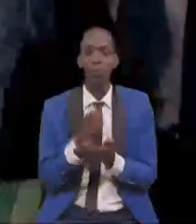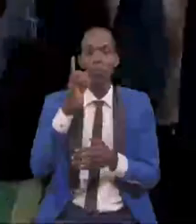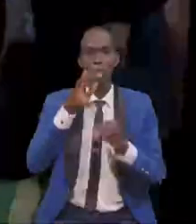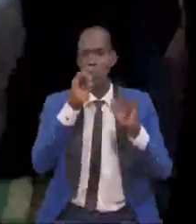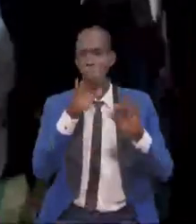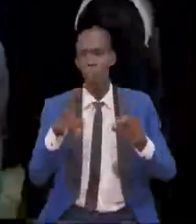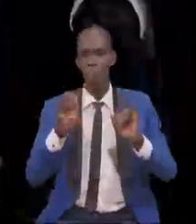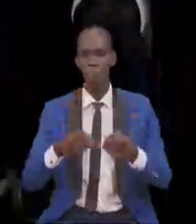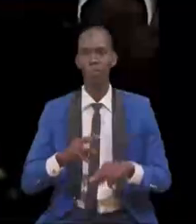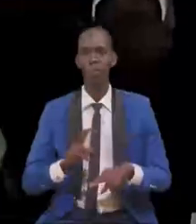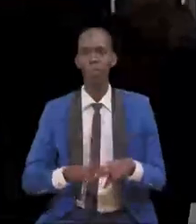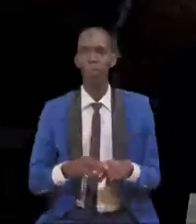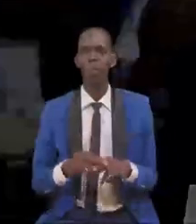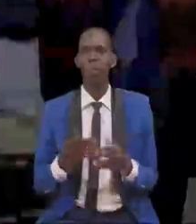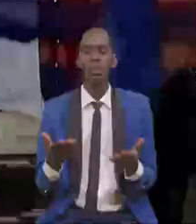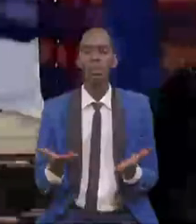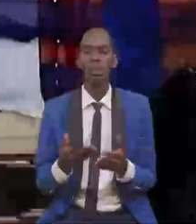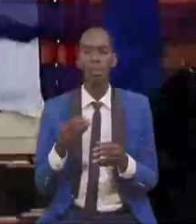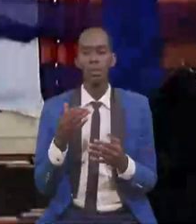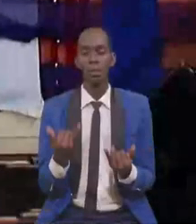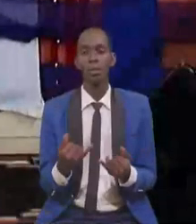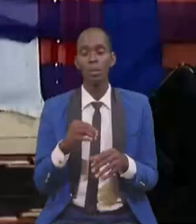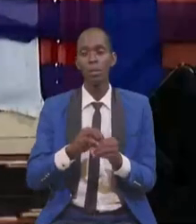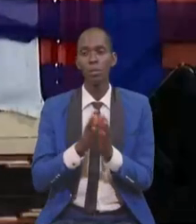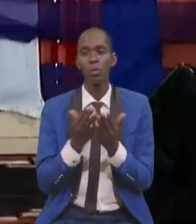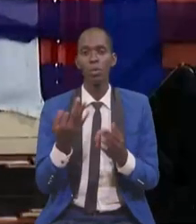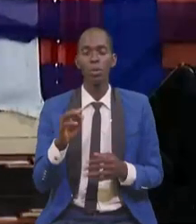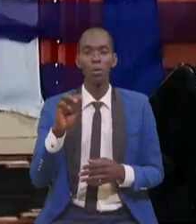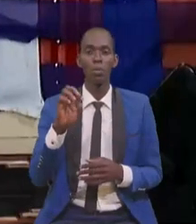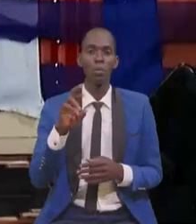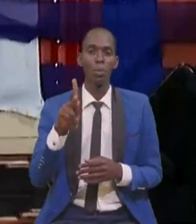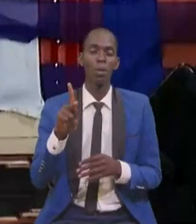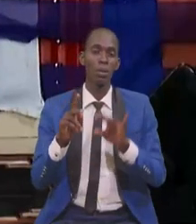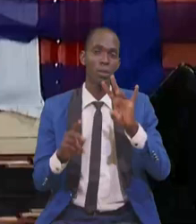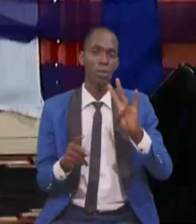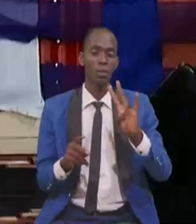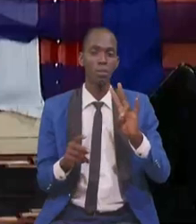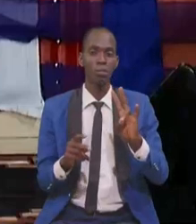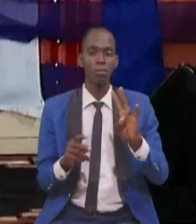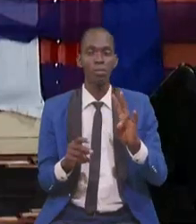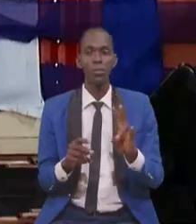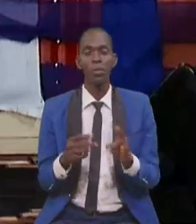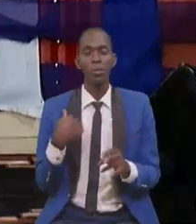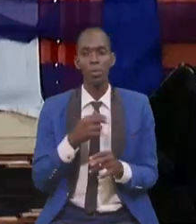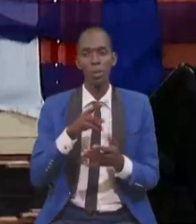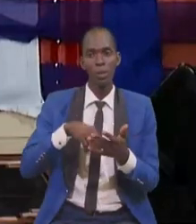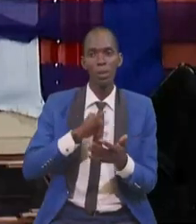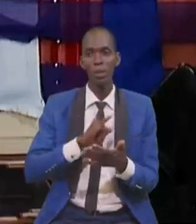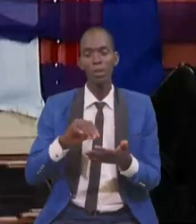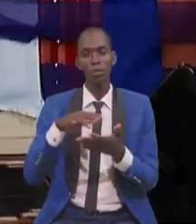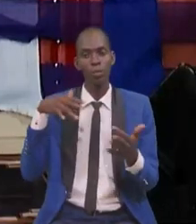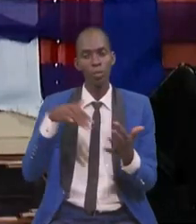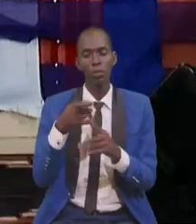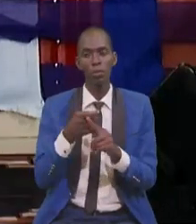Que le Seigneur vous bénisse. Nous allons à Marc chapitre 7. Marc 7, nous allons étudier